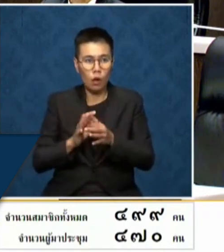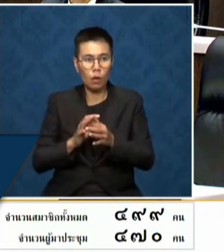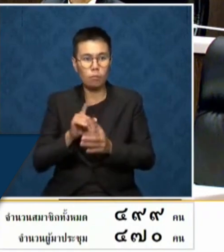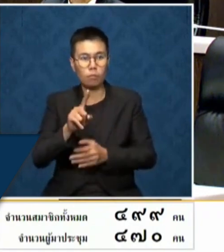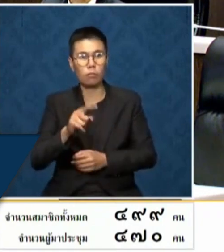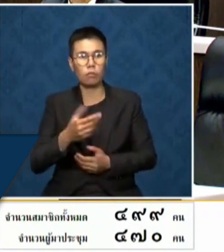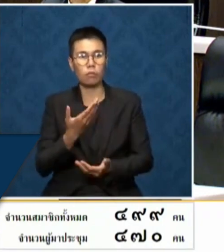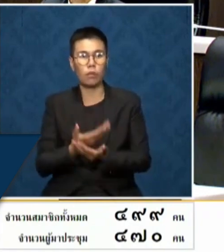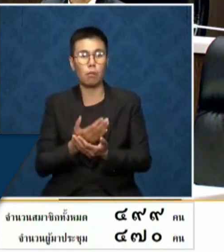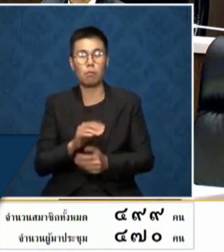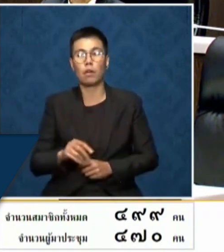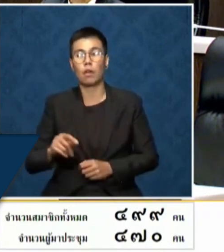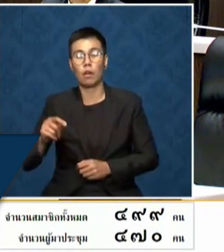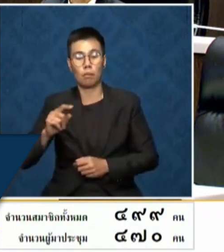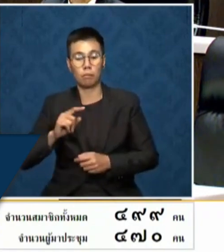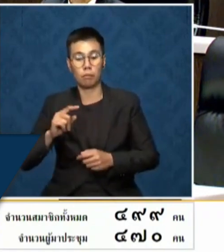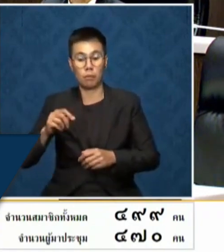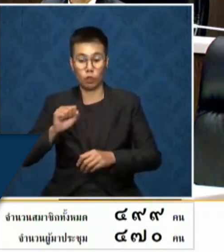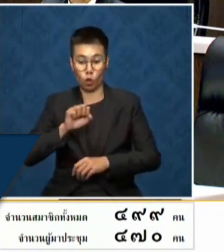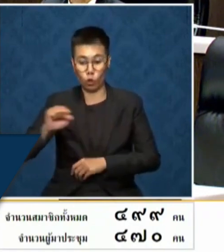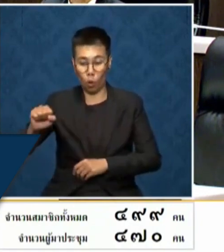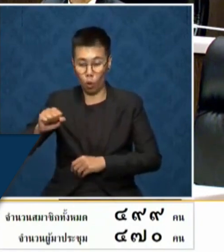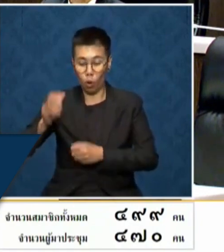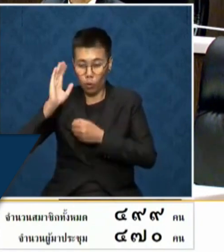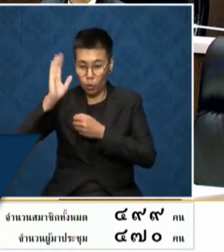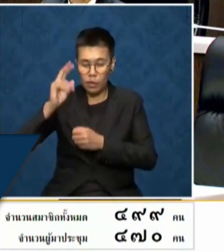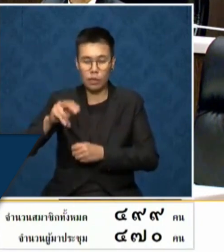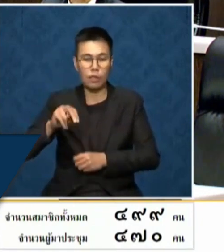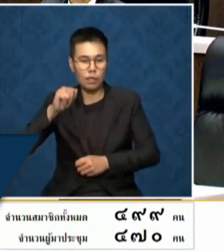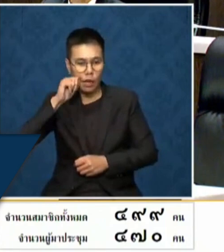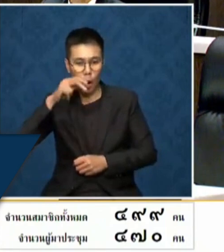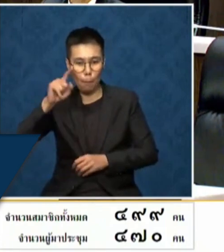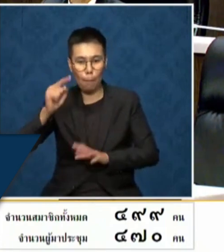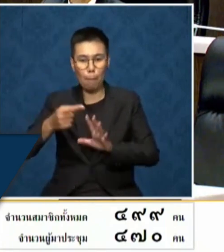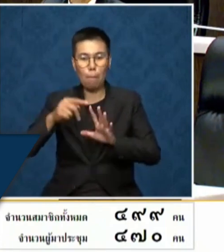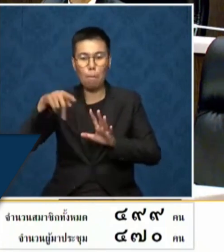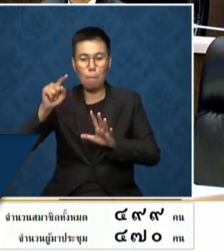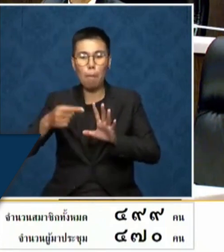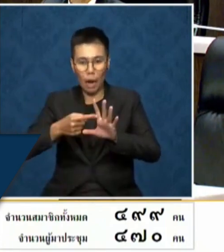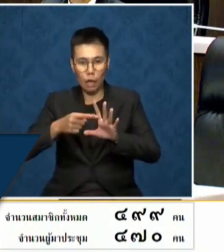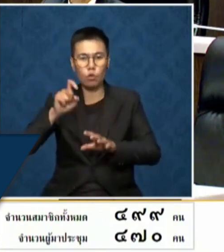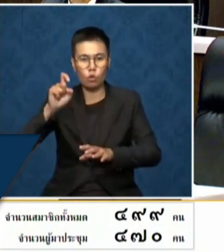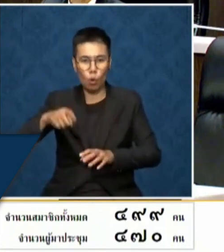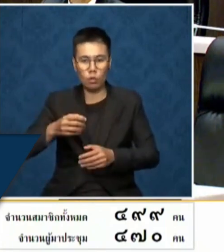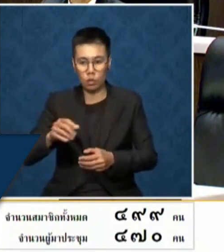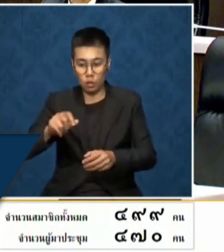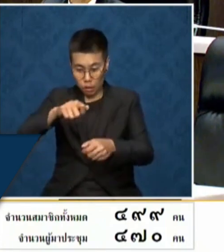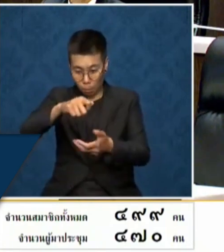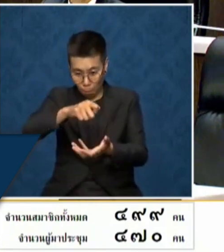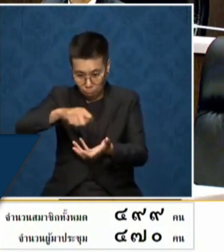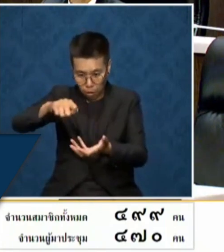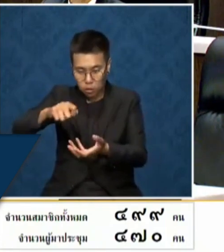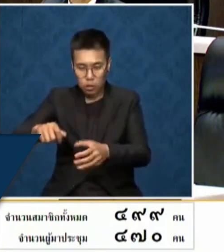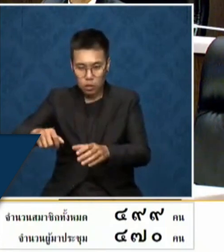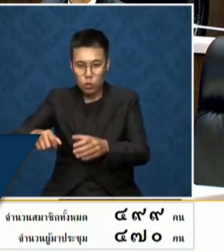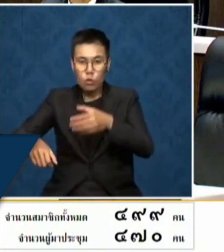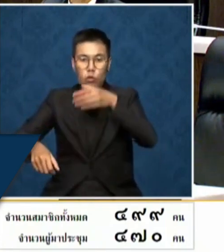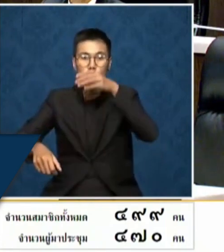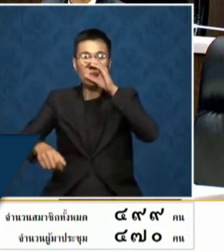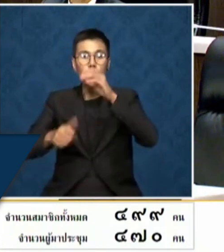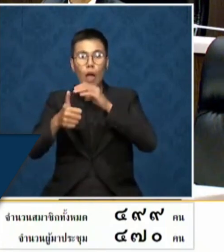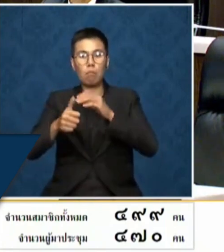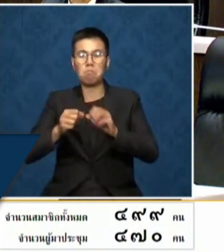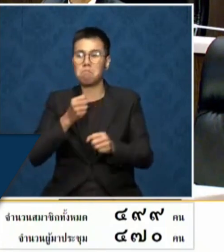เพื่อสมาชิกอภิปรายมาทั้งหมดเนี่ยนะปาปาต้องดื่มได้โอเไม่ทำให้หรอกครับทำทำไมครับนายทุนเสียผลประโยชน์